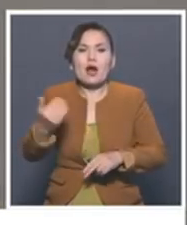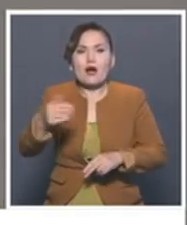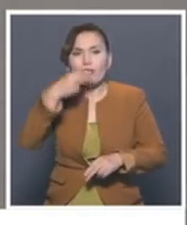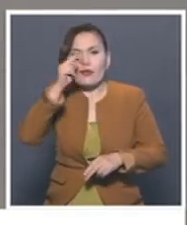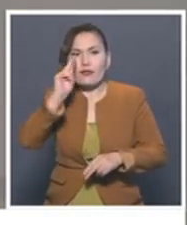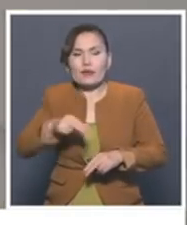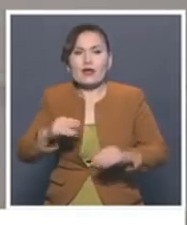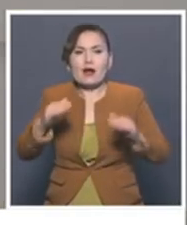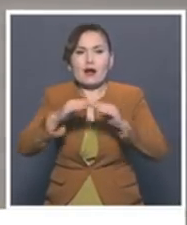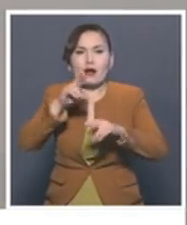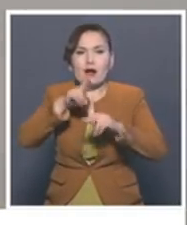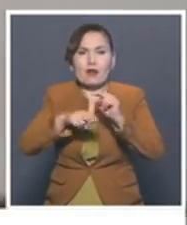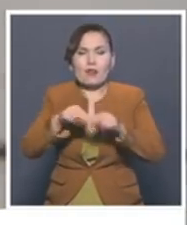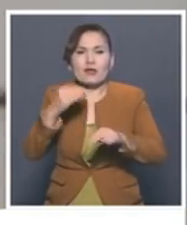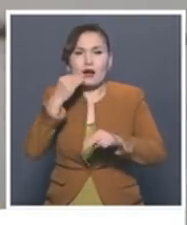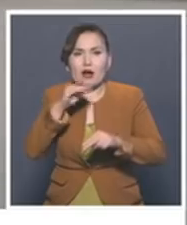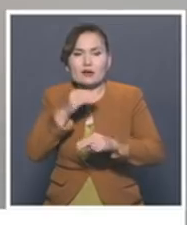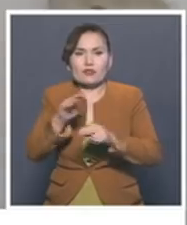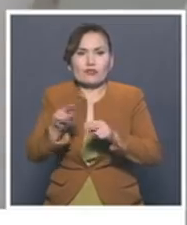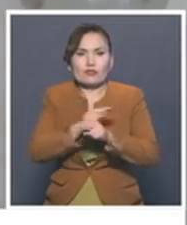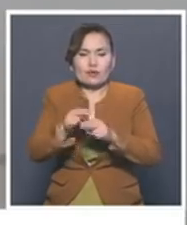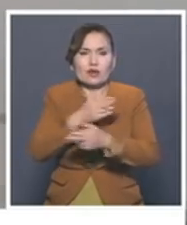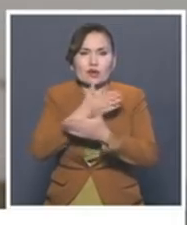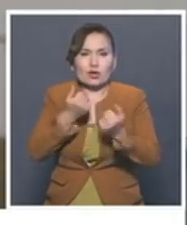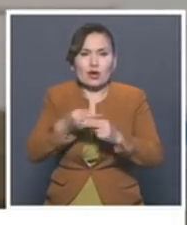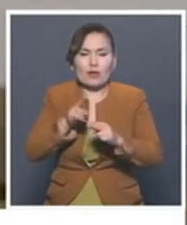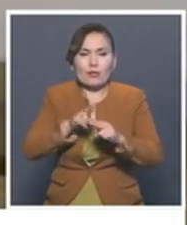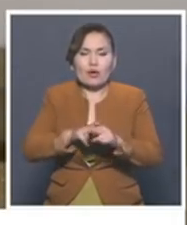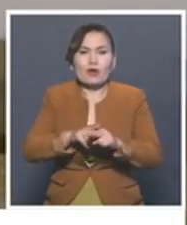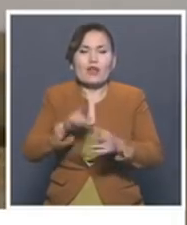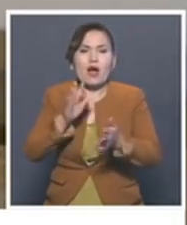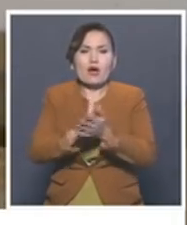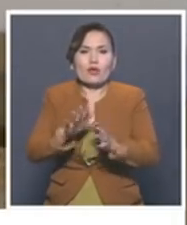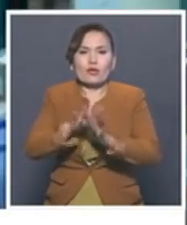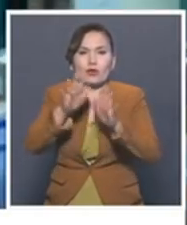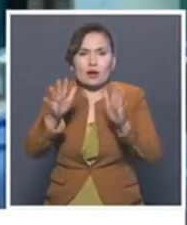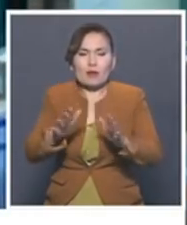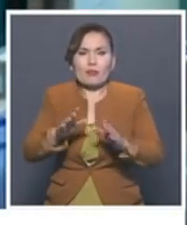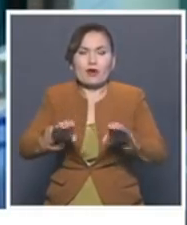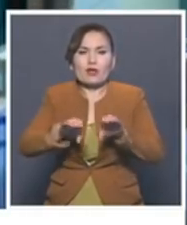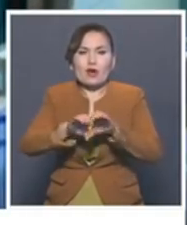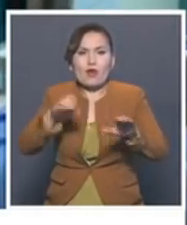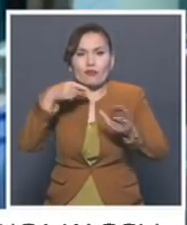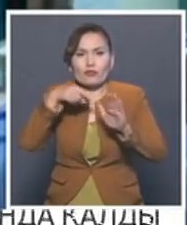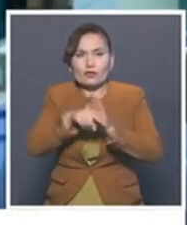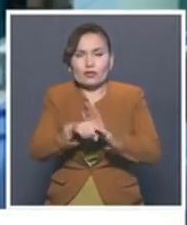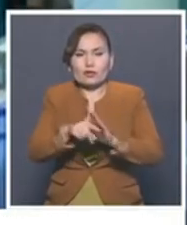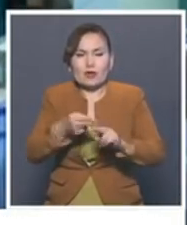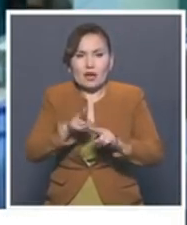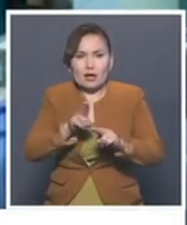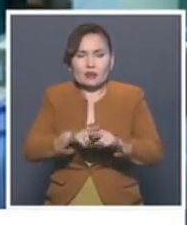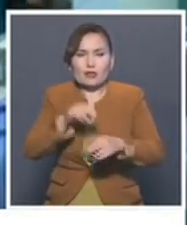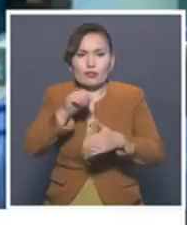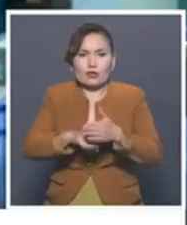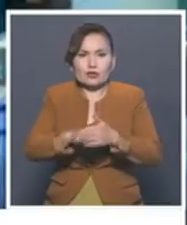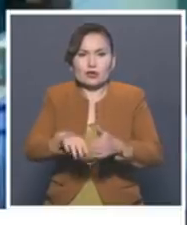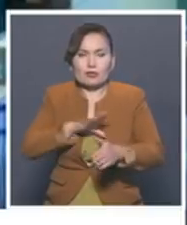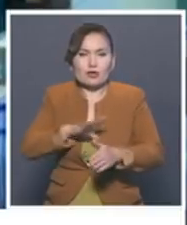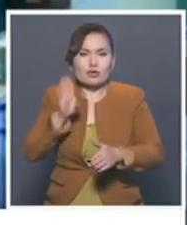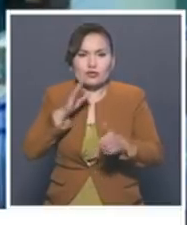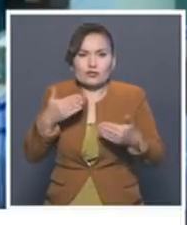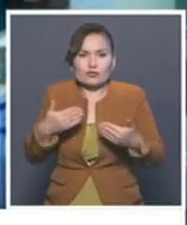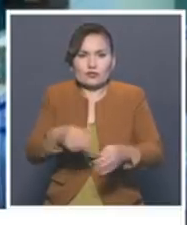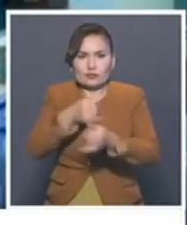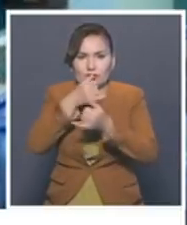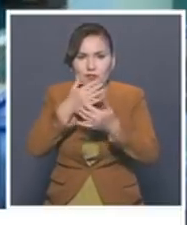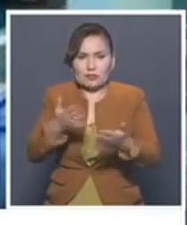арнайы құрылған комиссия шатырдағы су ағарда қоқыс қалдықтарының жиналғанын анықтады. Застройщик Мегатехнология компания қазір тексеріп